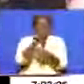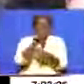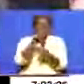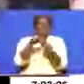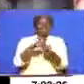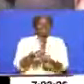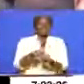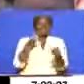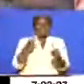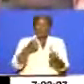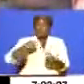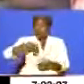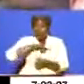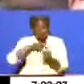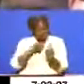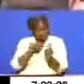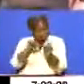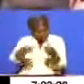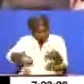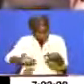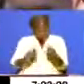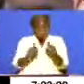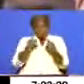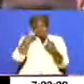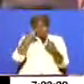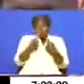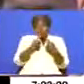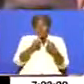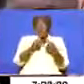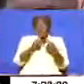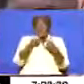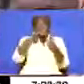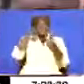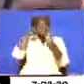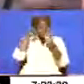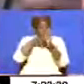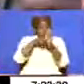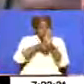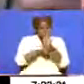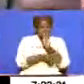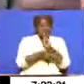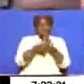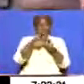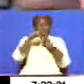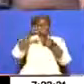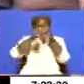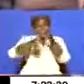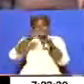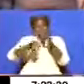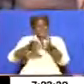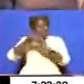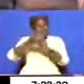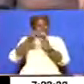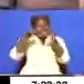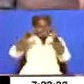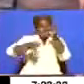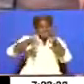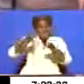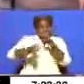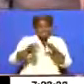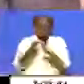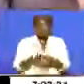are demanding for expeditious justice for